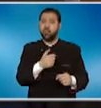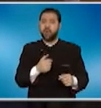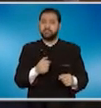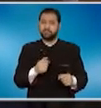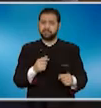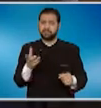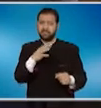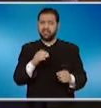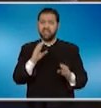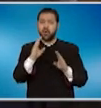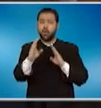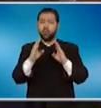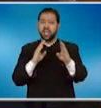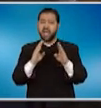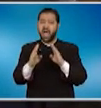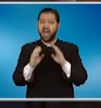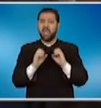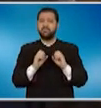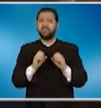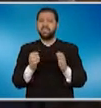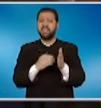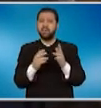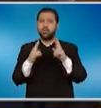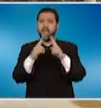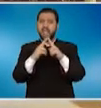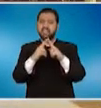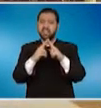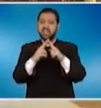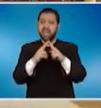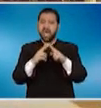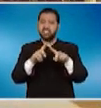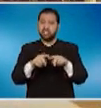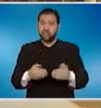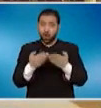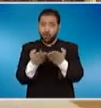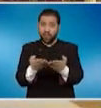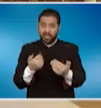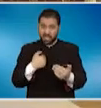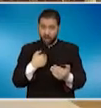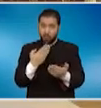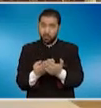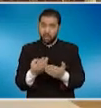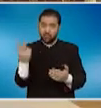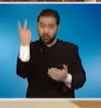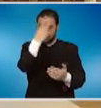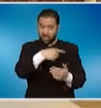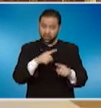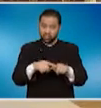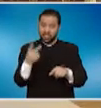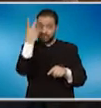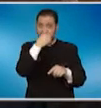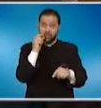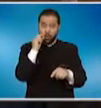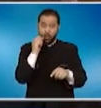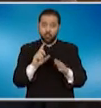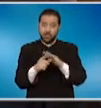sau comunicarea eficientă dintre noi, trebuie ca să se întâlnească neapărat ceea ce ofer eu spre cunoaștere și ceea ce înțelege